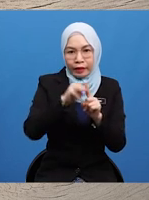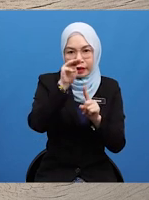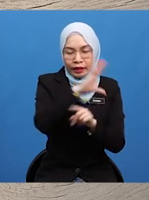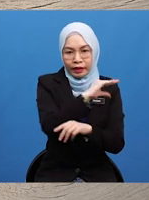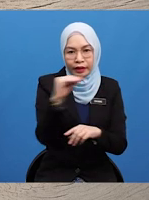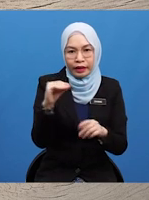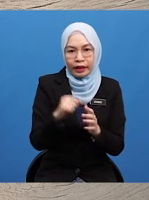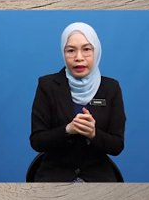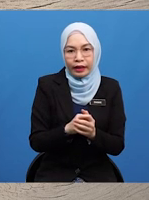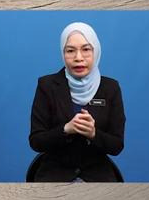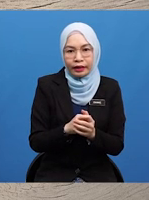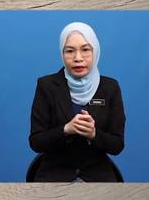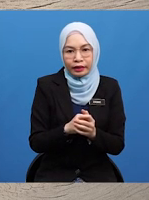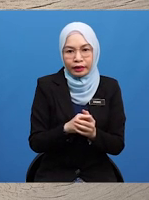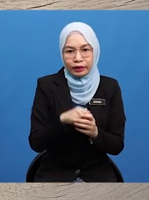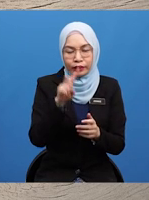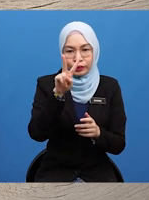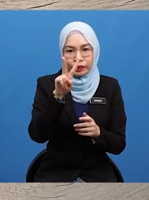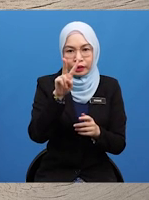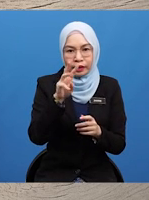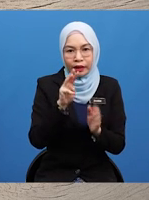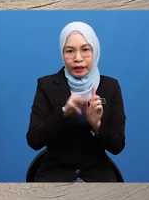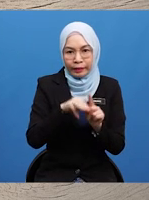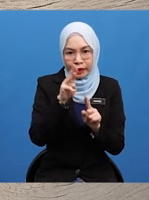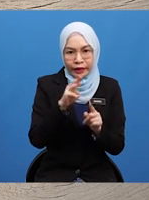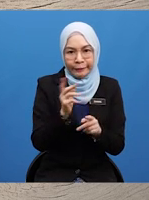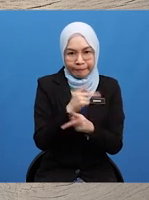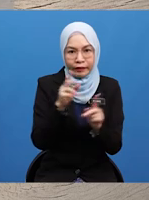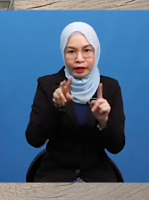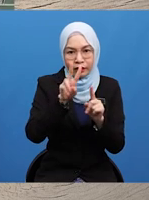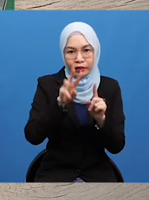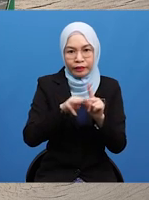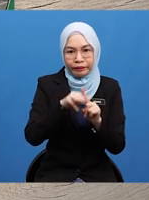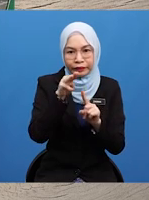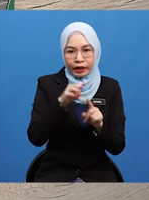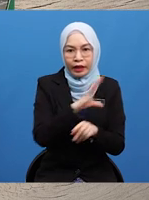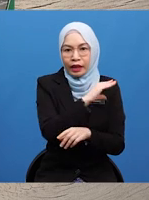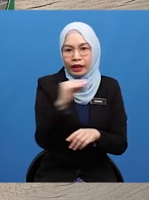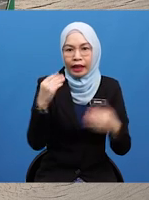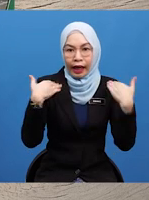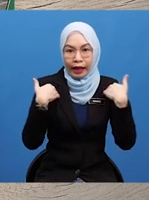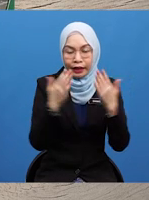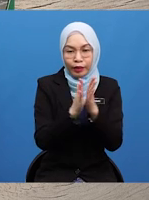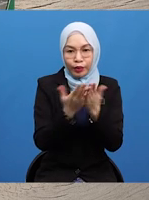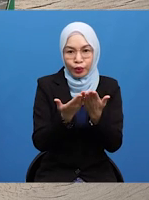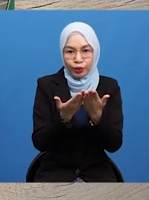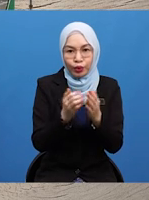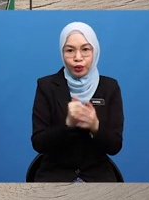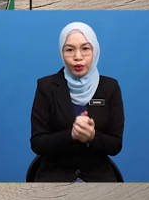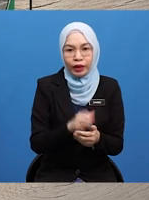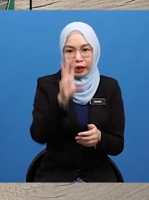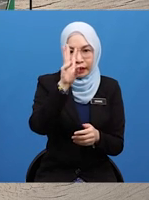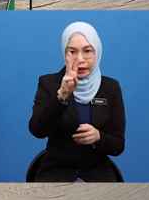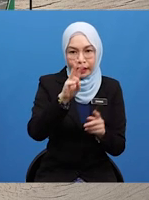Dan seterusnya ialah sebuah buku yang mempunyai panjang 6 cm